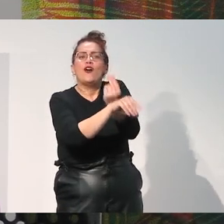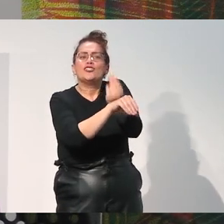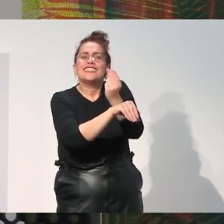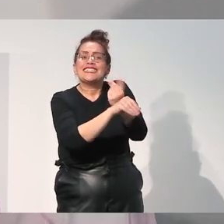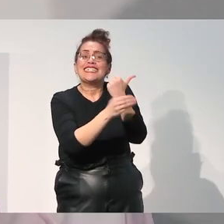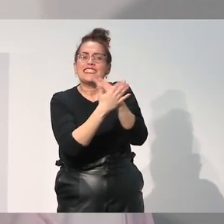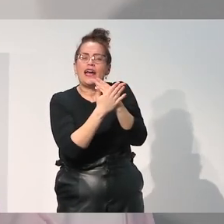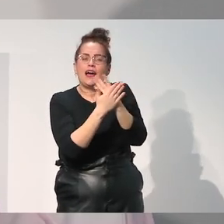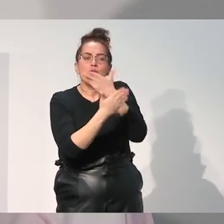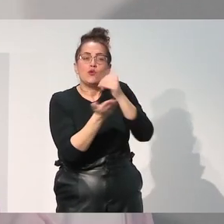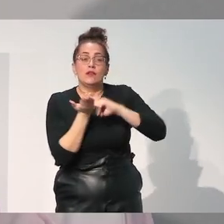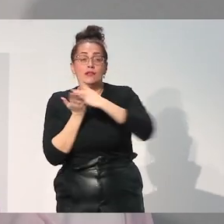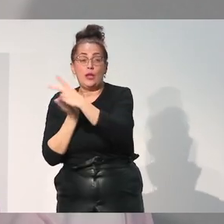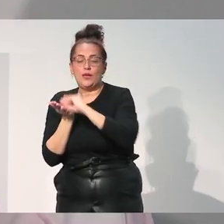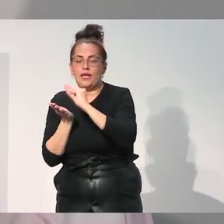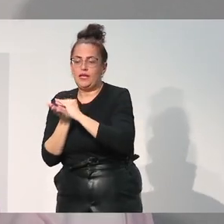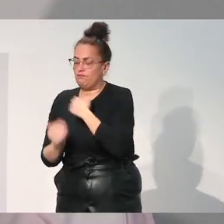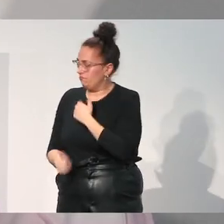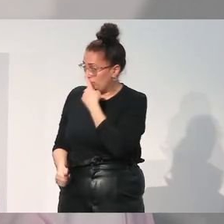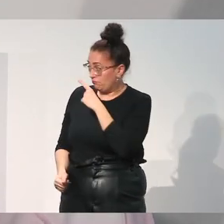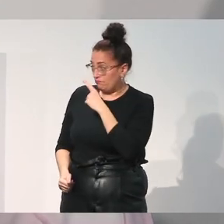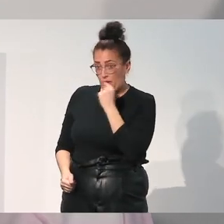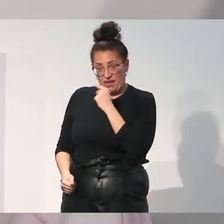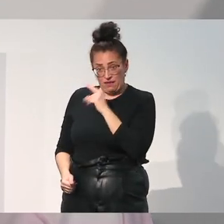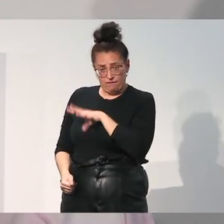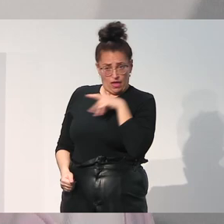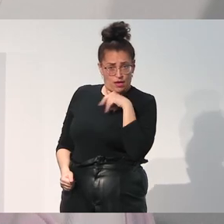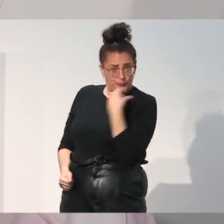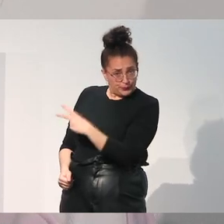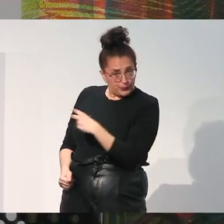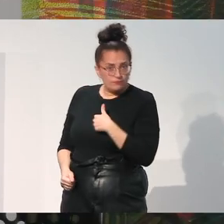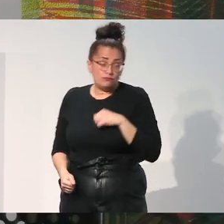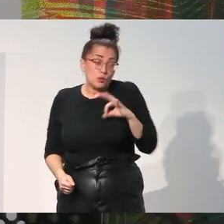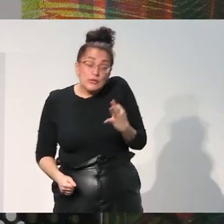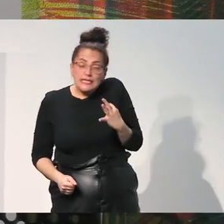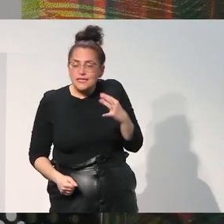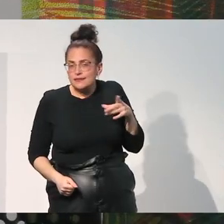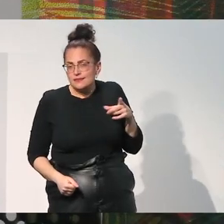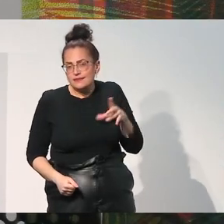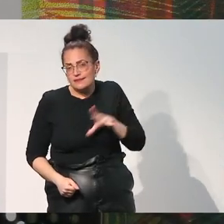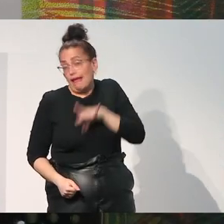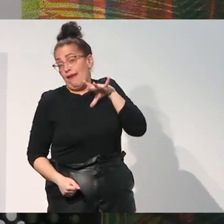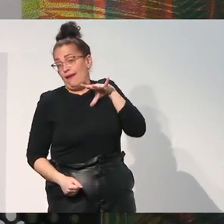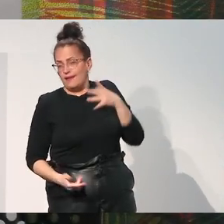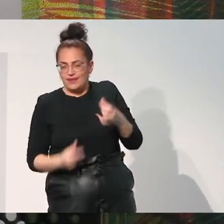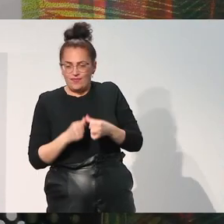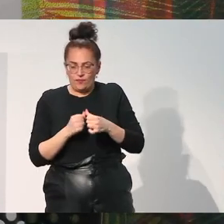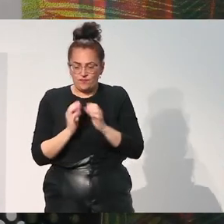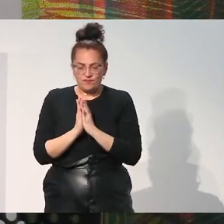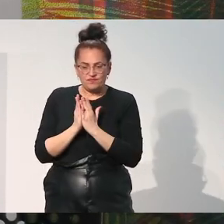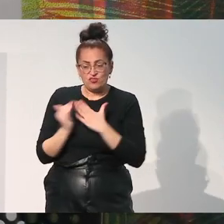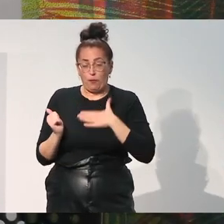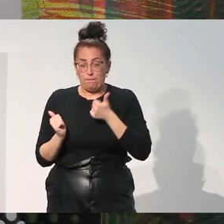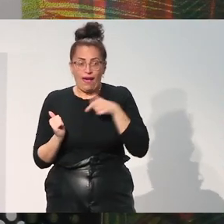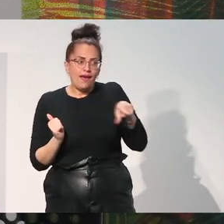père, qui doit être très fier ? Il est fier, oui, il est fier, et je suis très heureux qu'il traduise le livre. On fait ça avec une